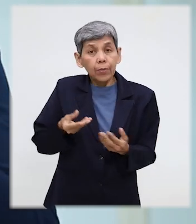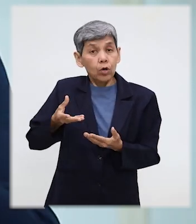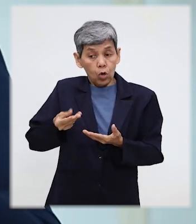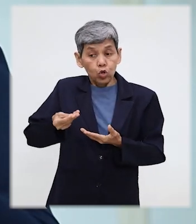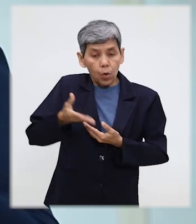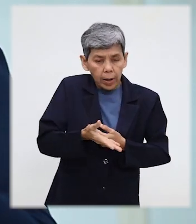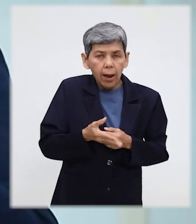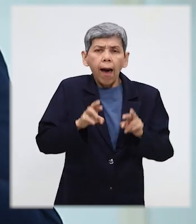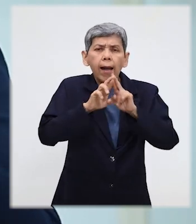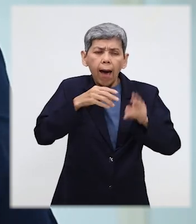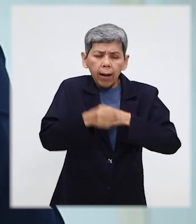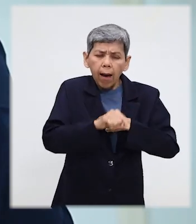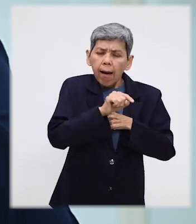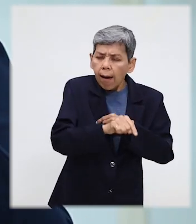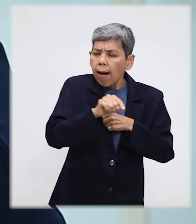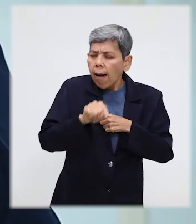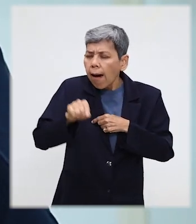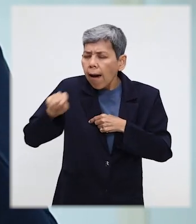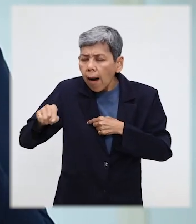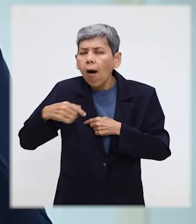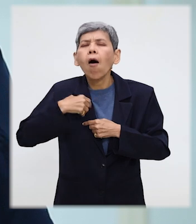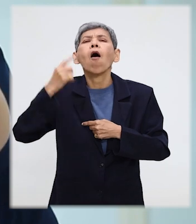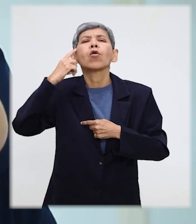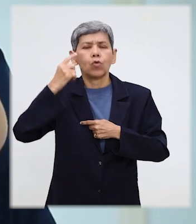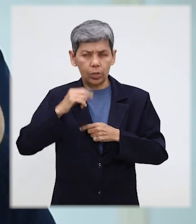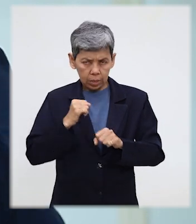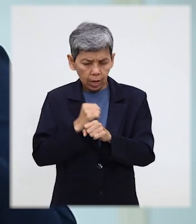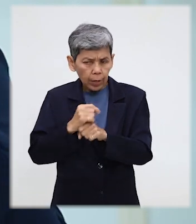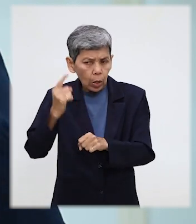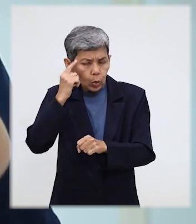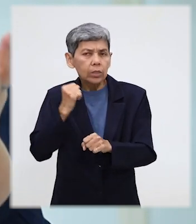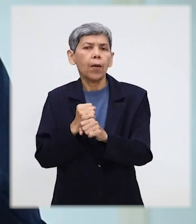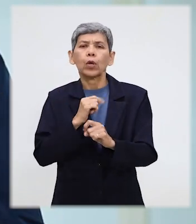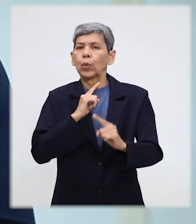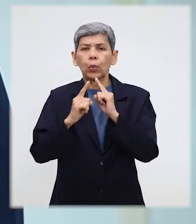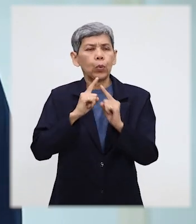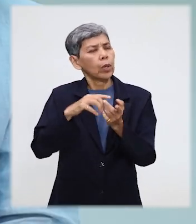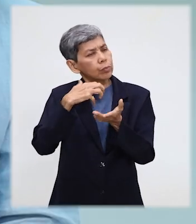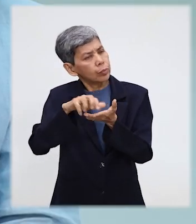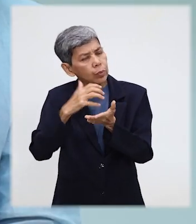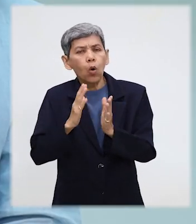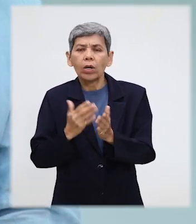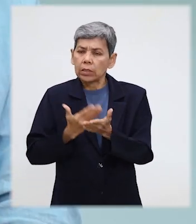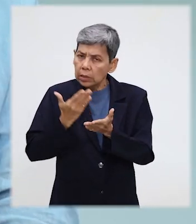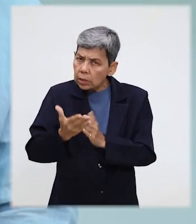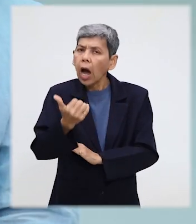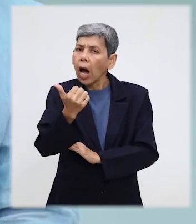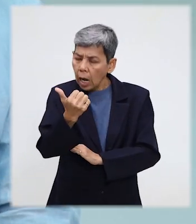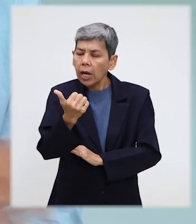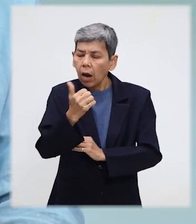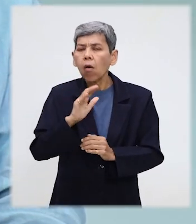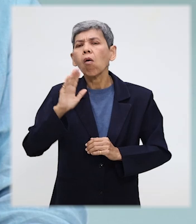อดมันแต่ละเจ้านะคะเพื่อที่ว่าจะได้เป็นข้อมูลให้กับผู้ประกอบการเนี่ยเอาไว้สื่อสารกับลูกค้าได้เนี่ยค่ะ อันนี้